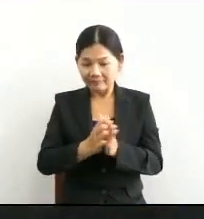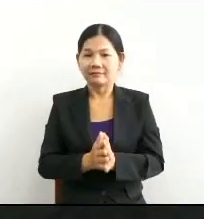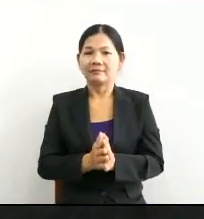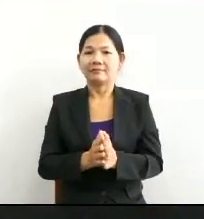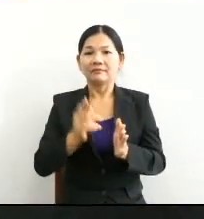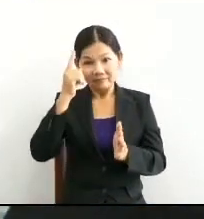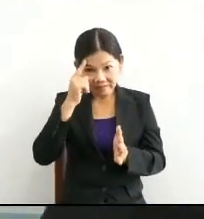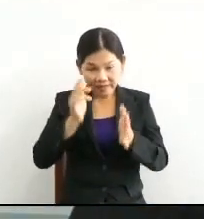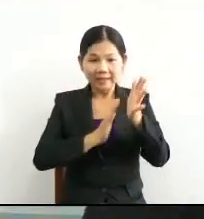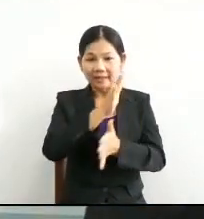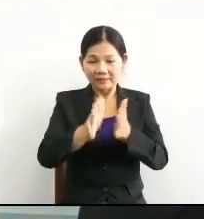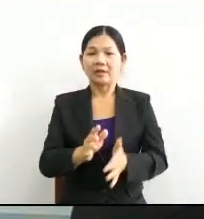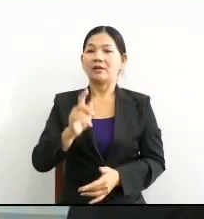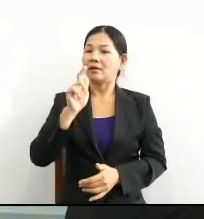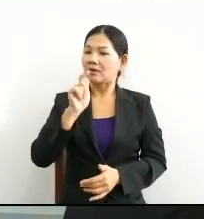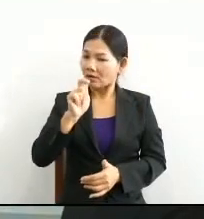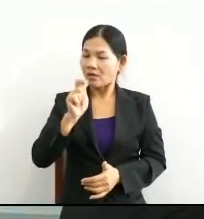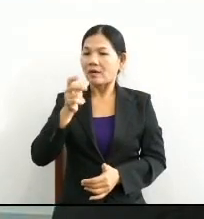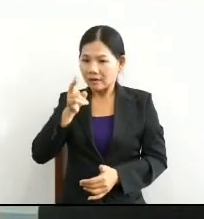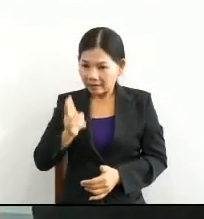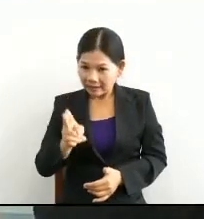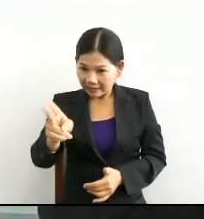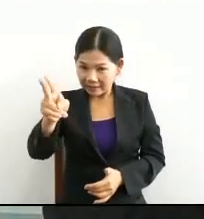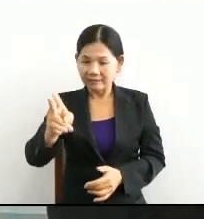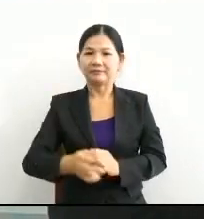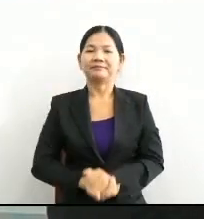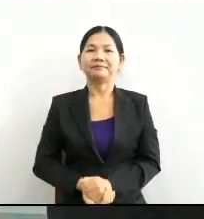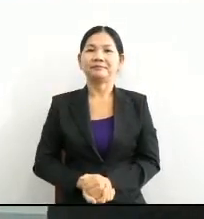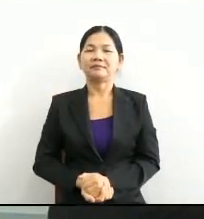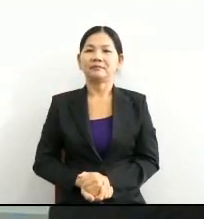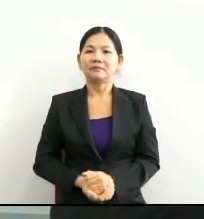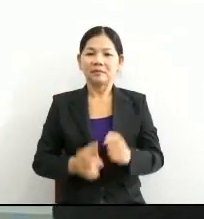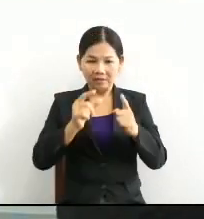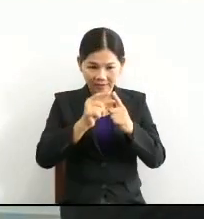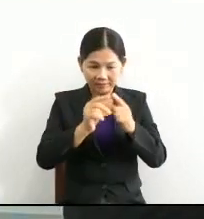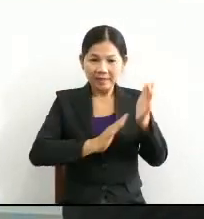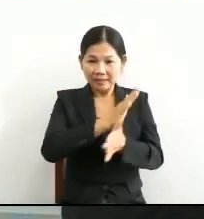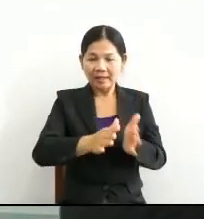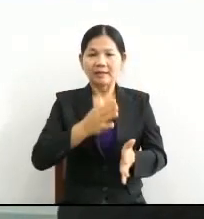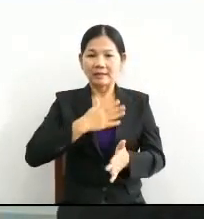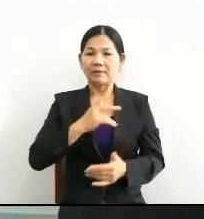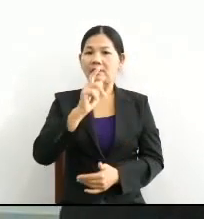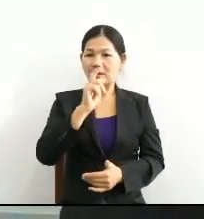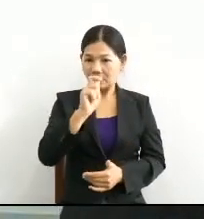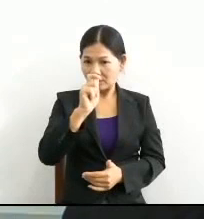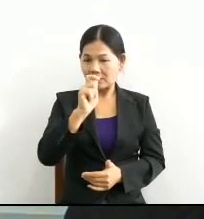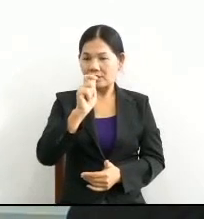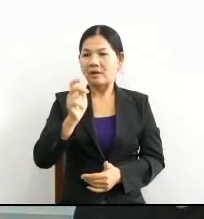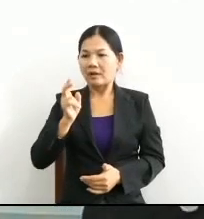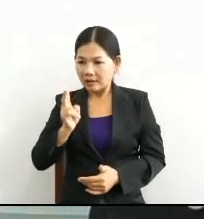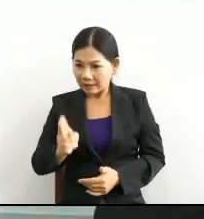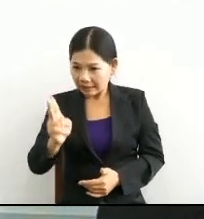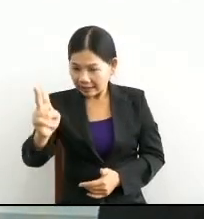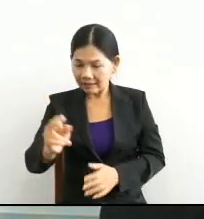phải dương sập ba này ăn thá rồi ha hả cha nhưng ăn nó còn ăn tao nữa cứu rồi ha còn ăn